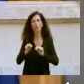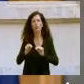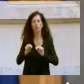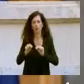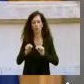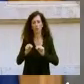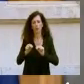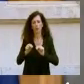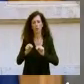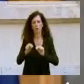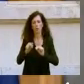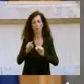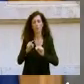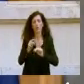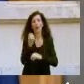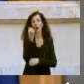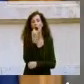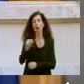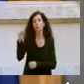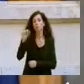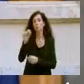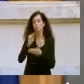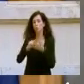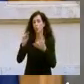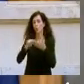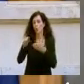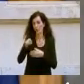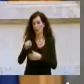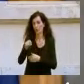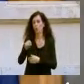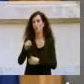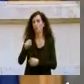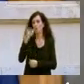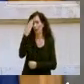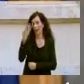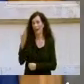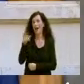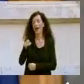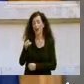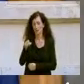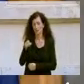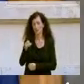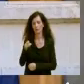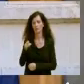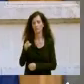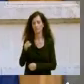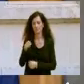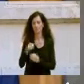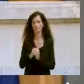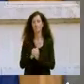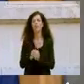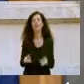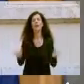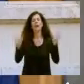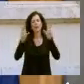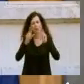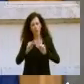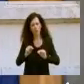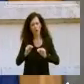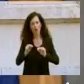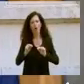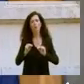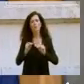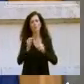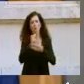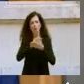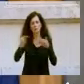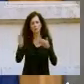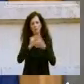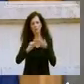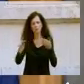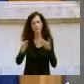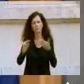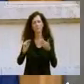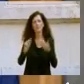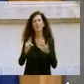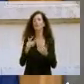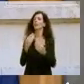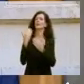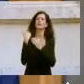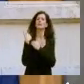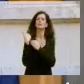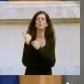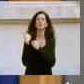sull'abuso d'ufficio eri per riformulare cisco scrivere meglio anche la responsabilità erariale